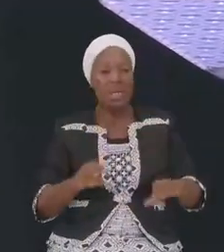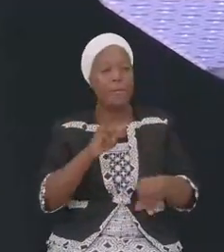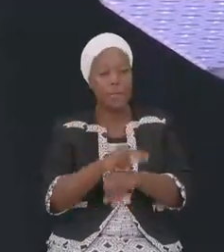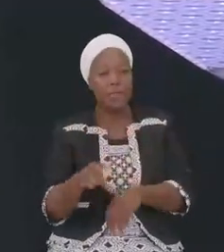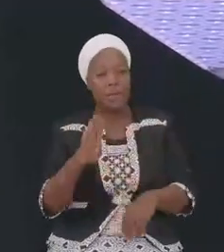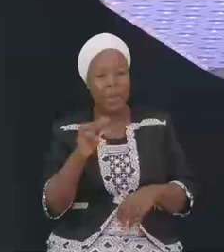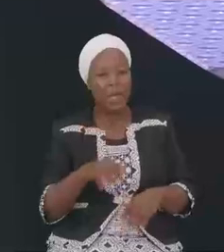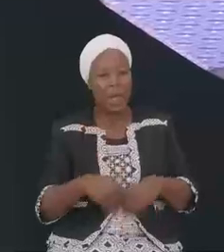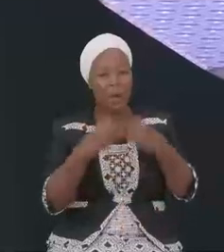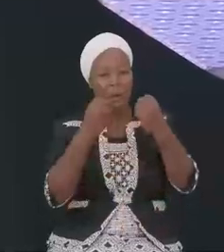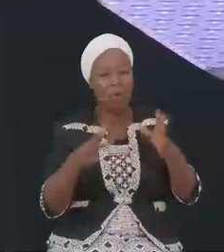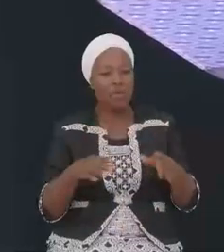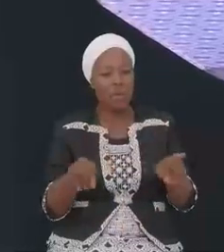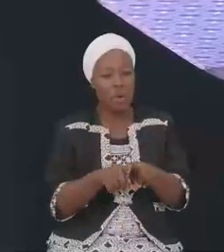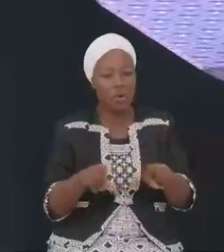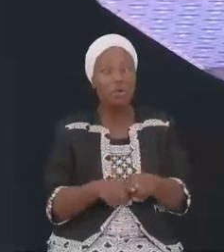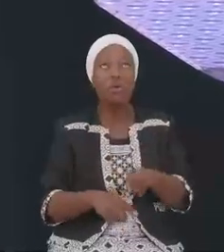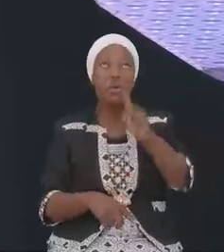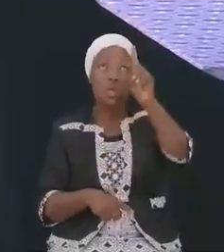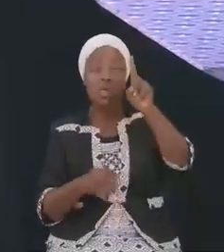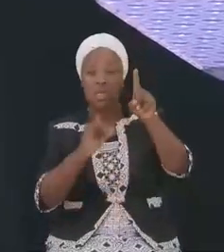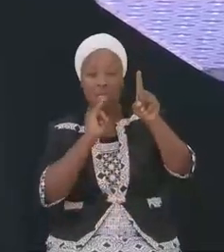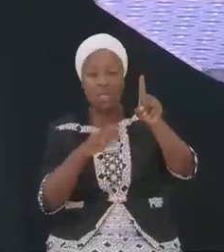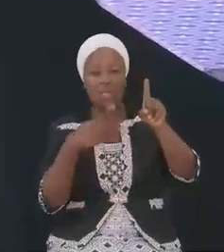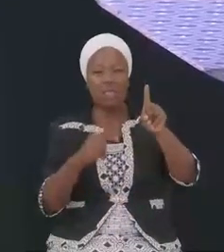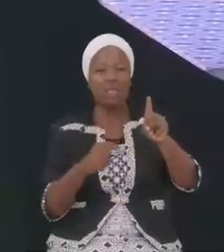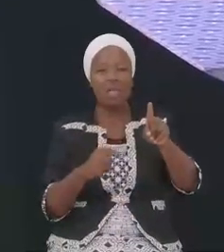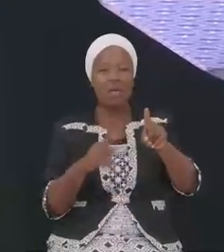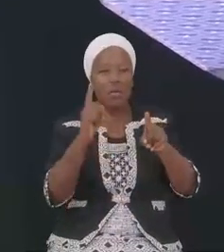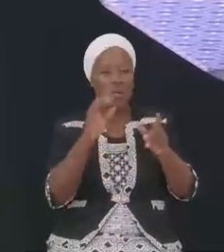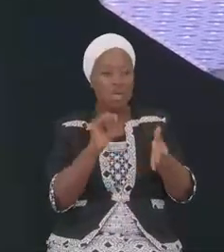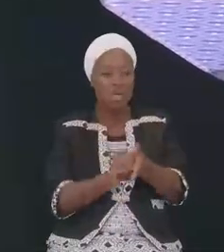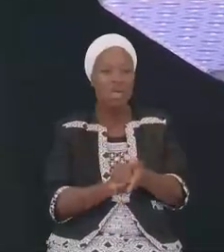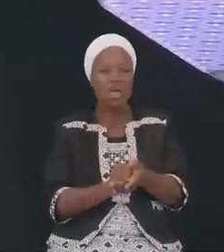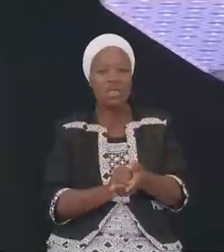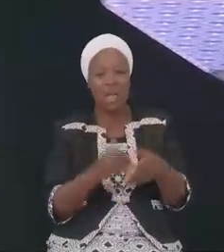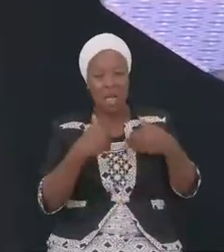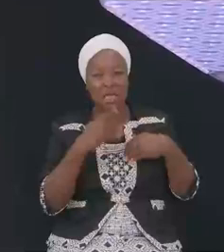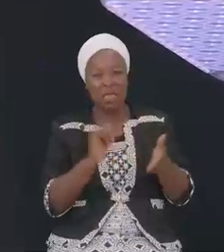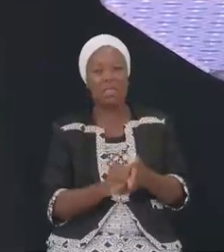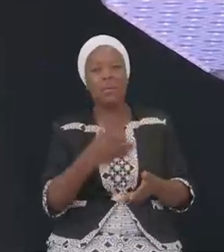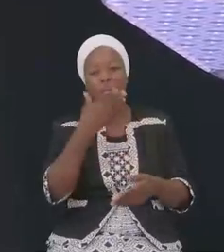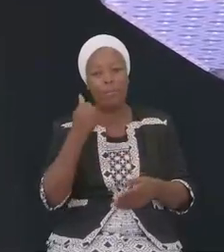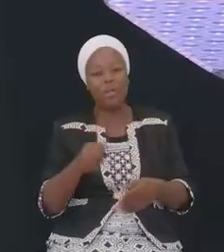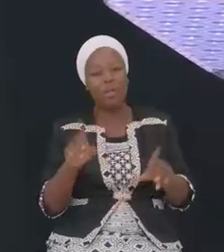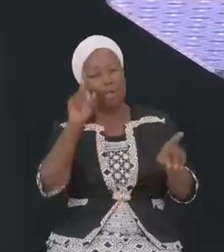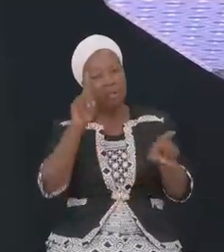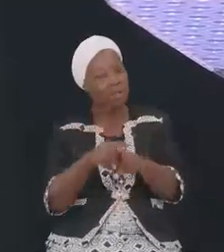est le médiateur d'une alliance plus excellente.